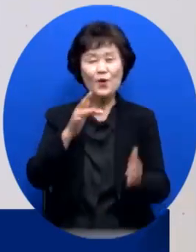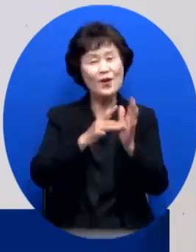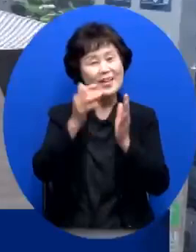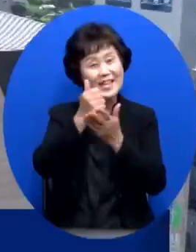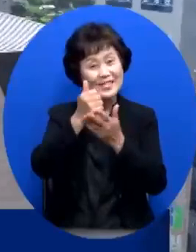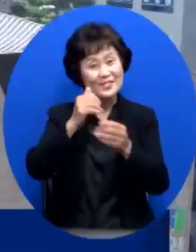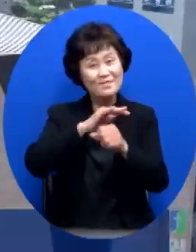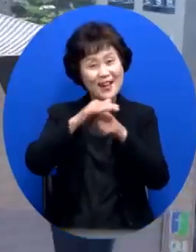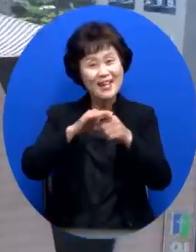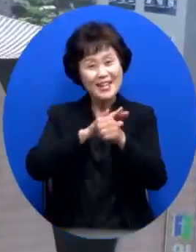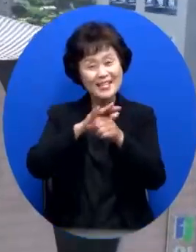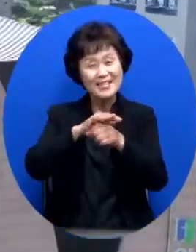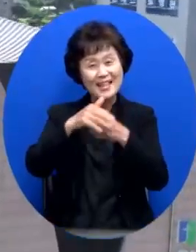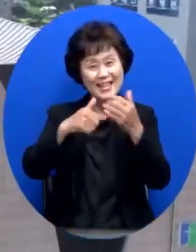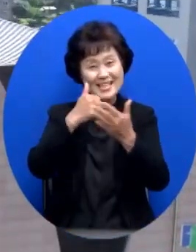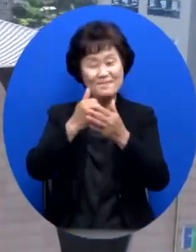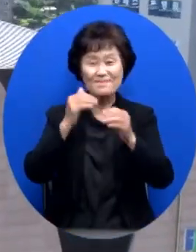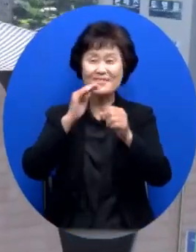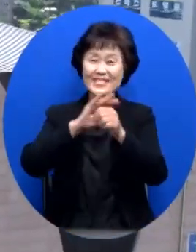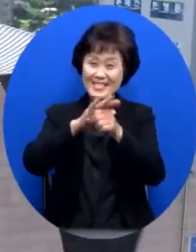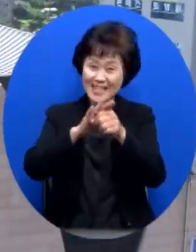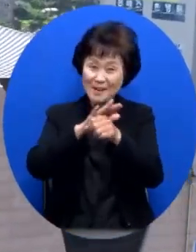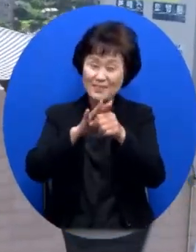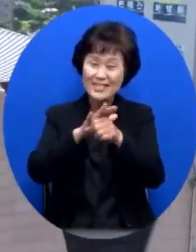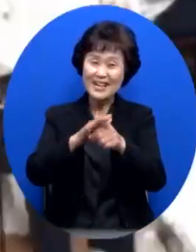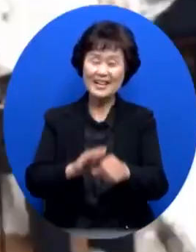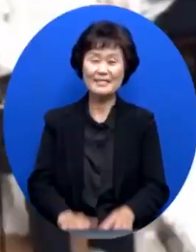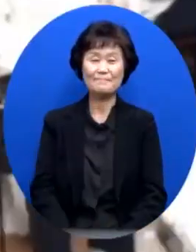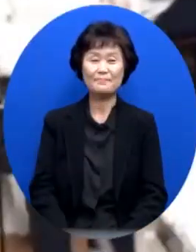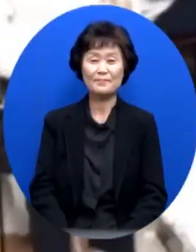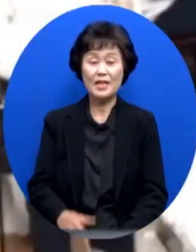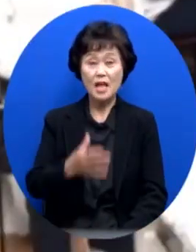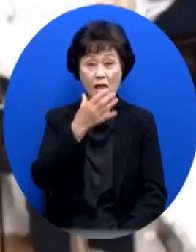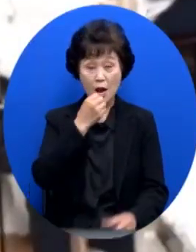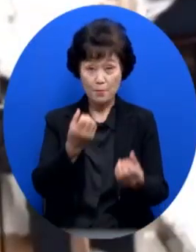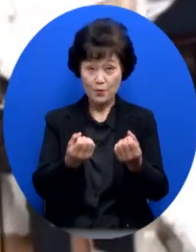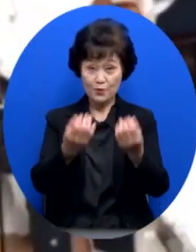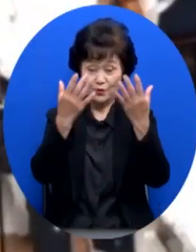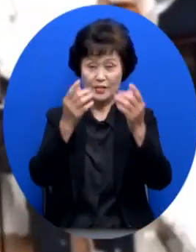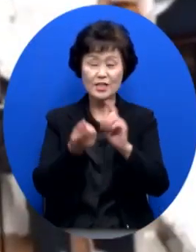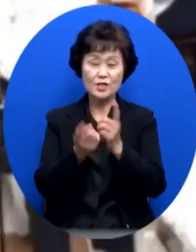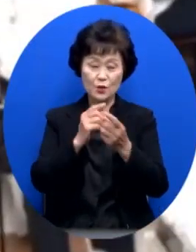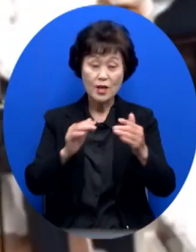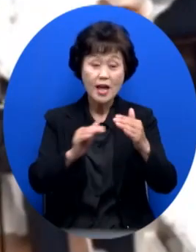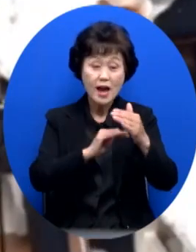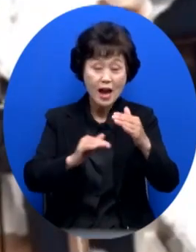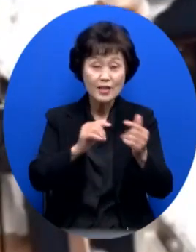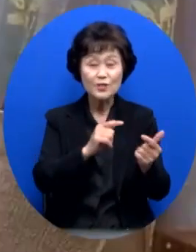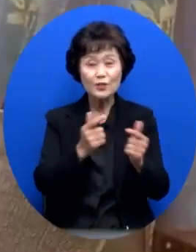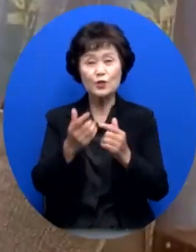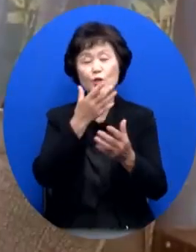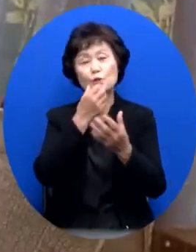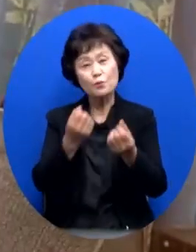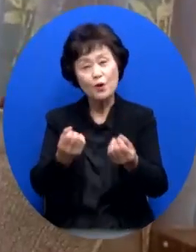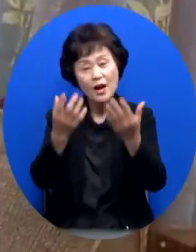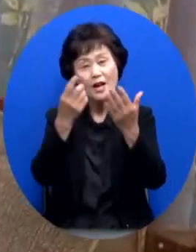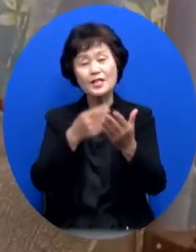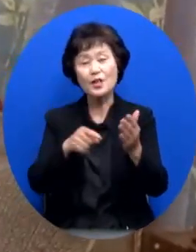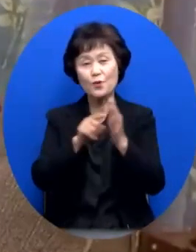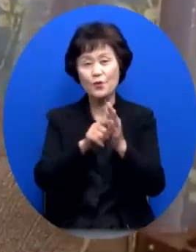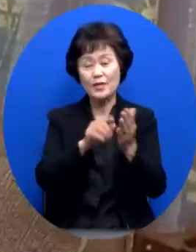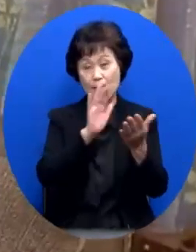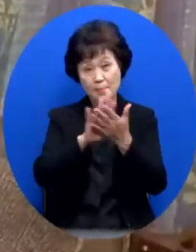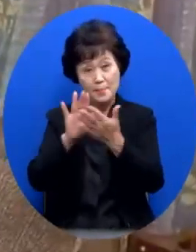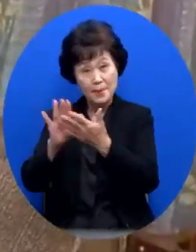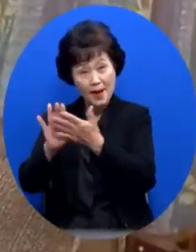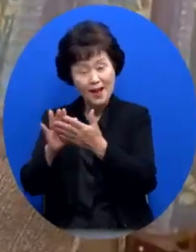사랑합니다. 전성도가 참여하는 이번 가정 행복 축제는 서로의 가정을 축복하기 위한 가정 축복 릴레이도